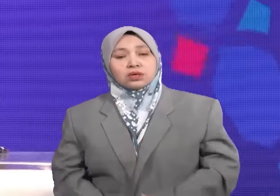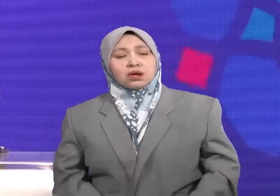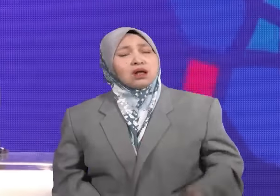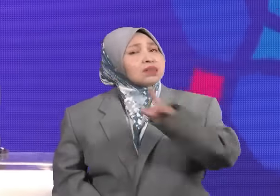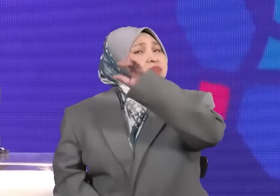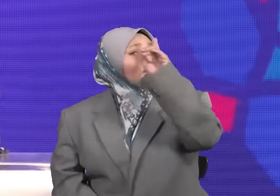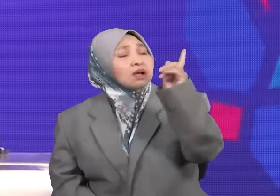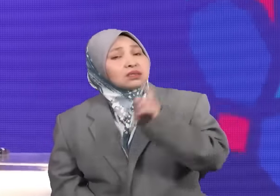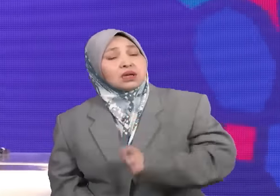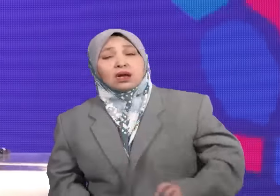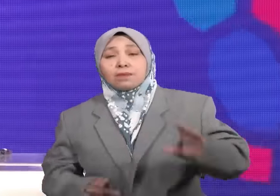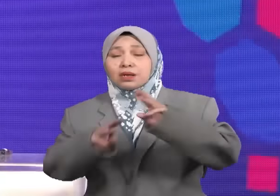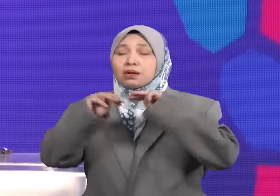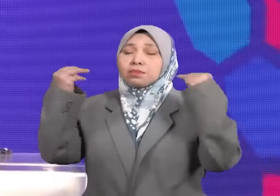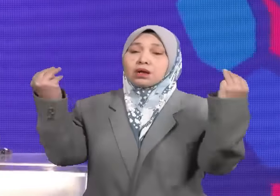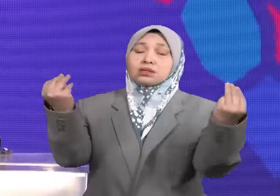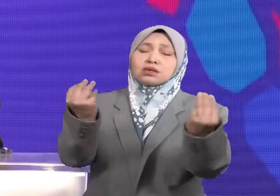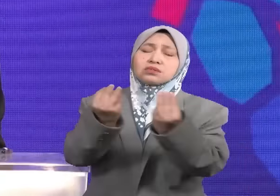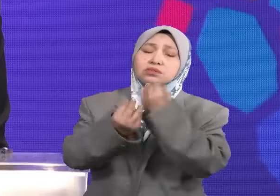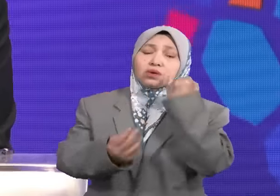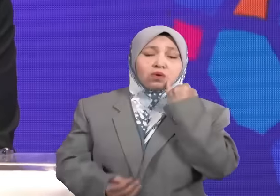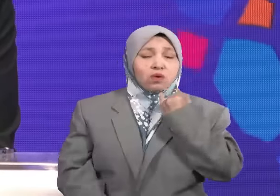سَلْ بَنِي